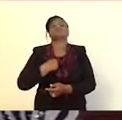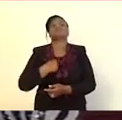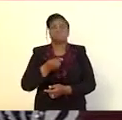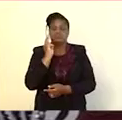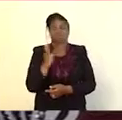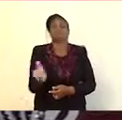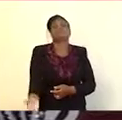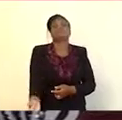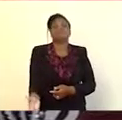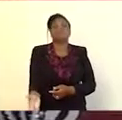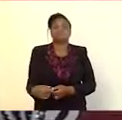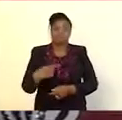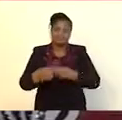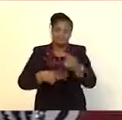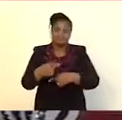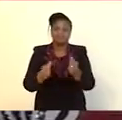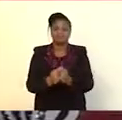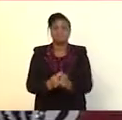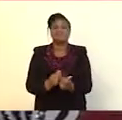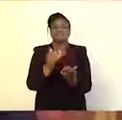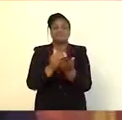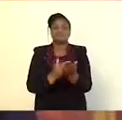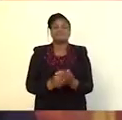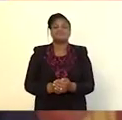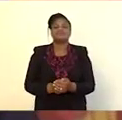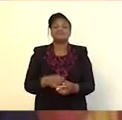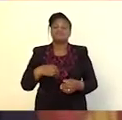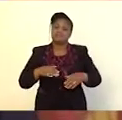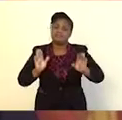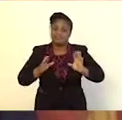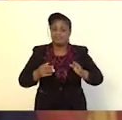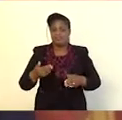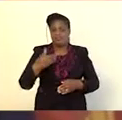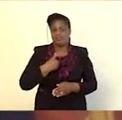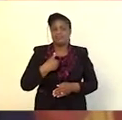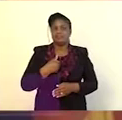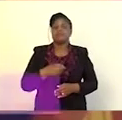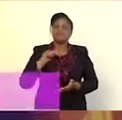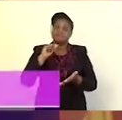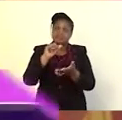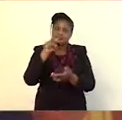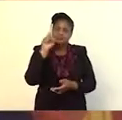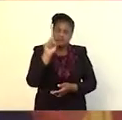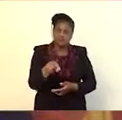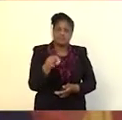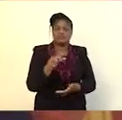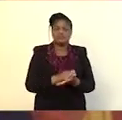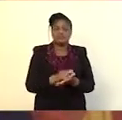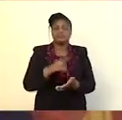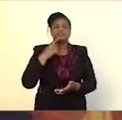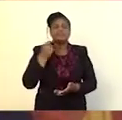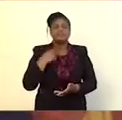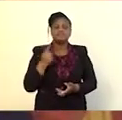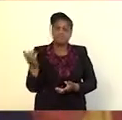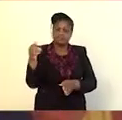sase. Gati endiri ini chirongwa. Mamwene? Inisa amai. Ndosa katauya ve Zudak, zvichireva